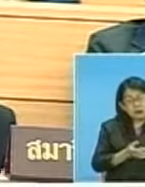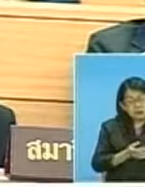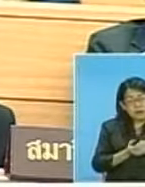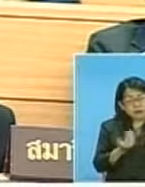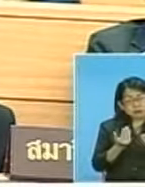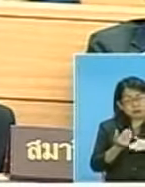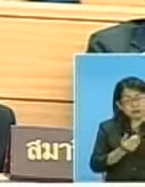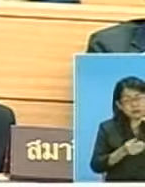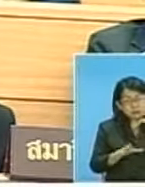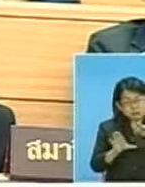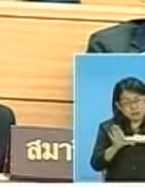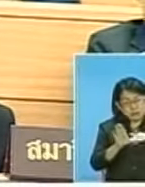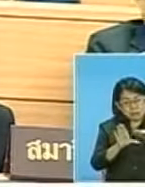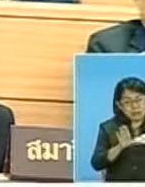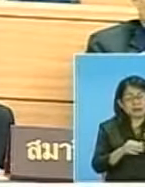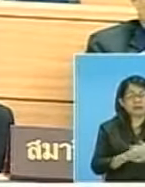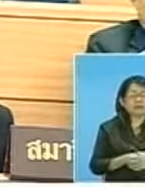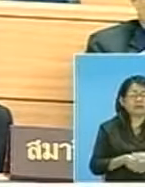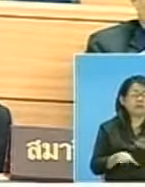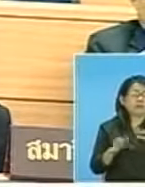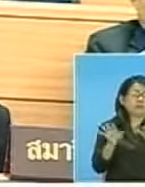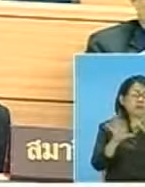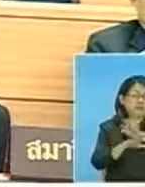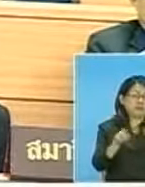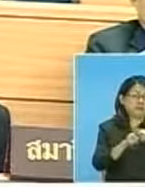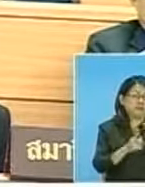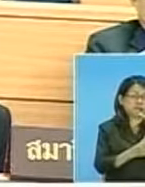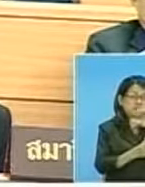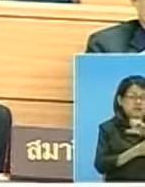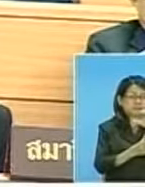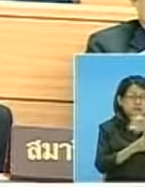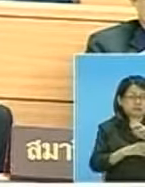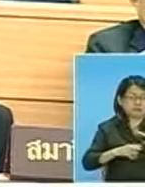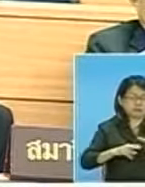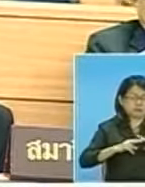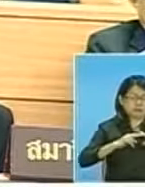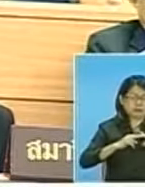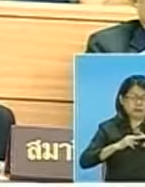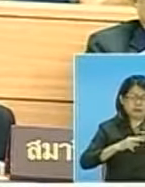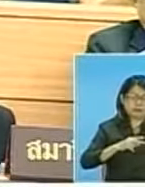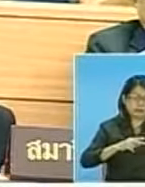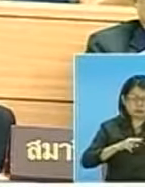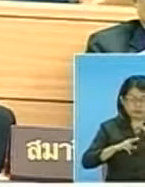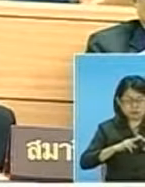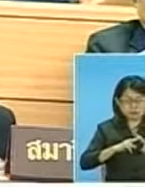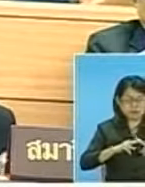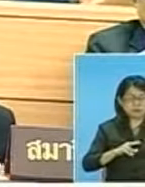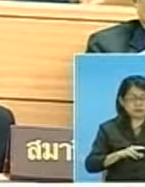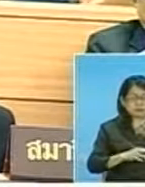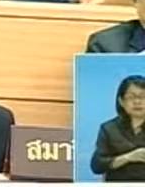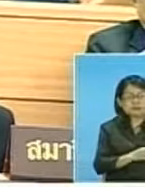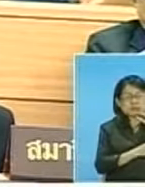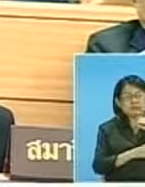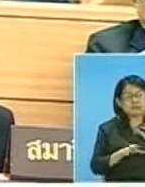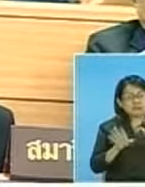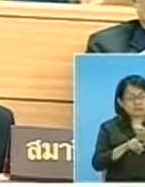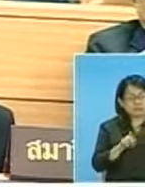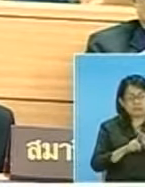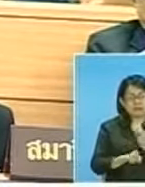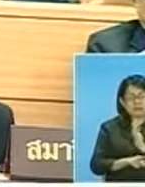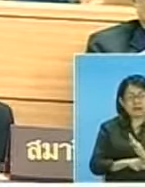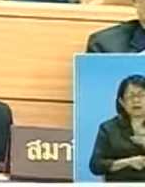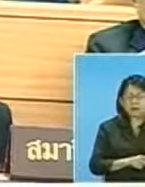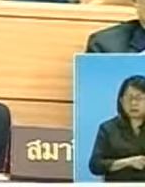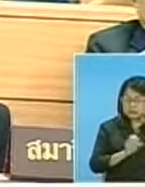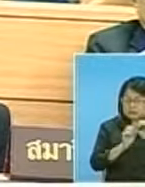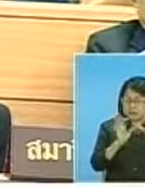วก็คงจะถูกครอบงำหรือว่าไม่เป็นตัวเองขาดความอิสระนะแล้วก็ไม่เป็นกลางเห็นชัด